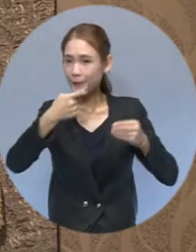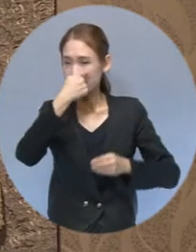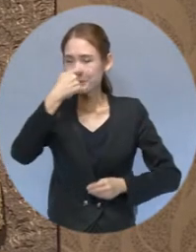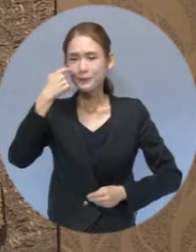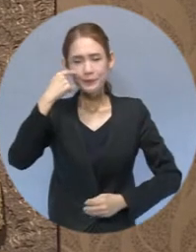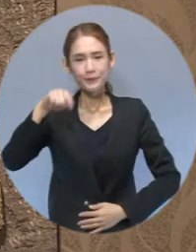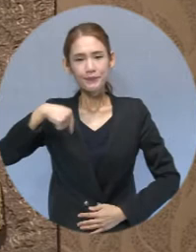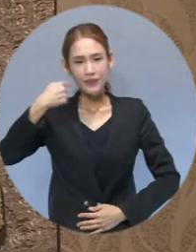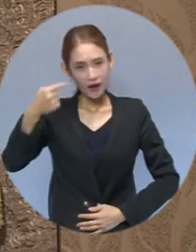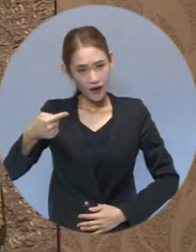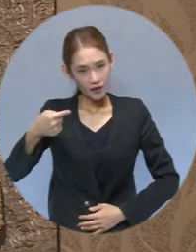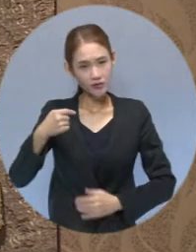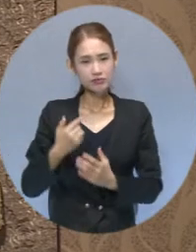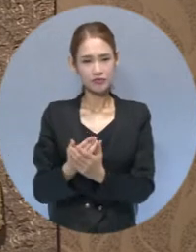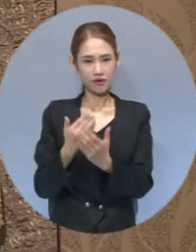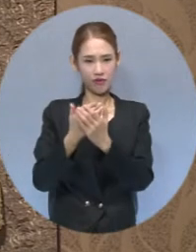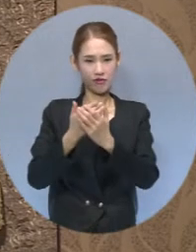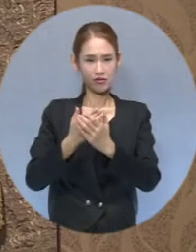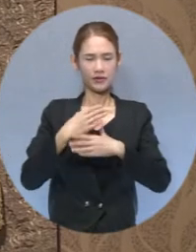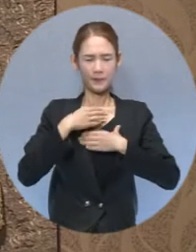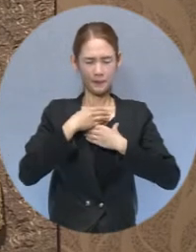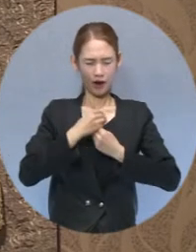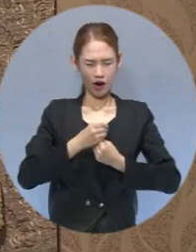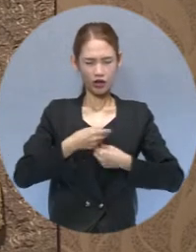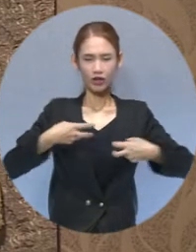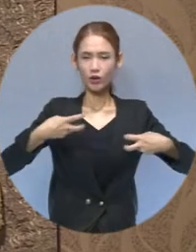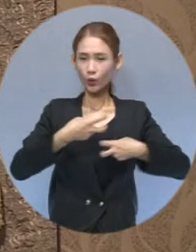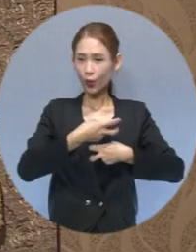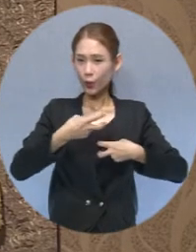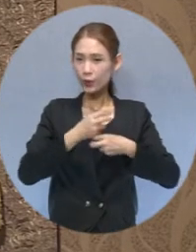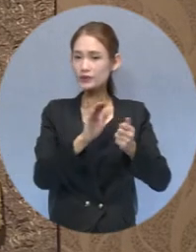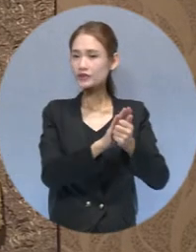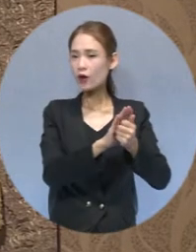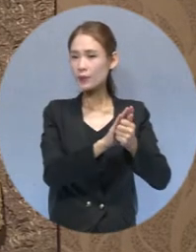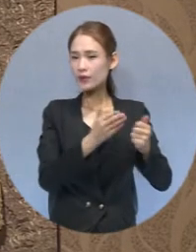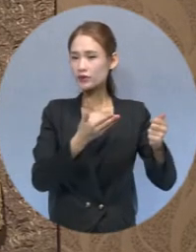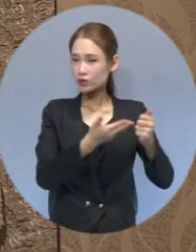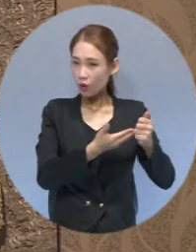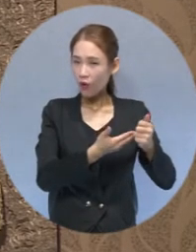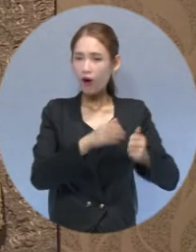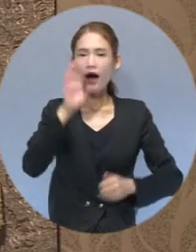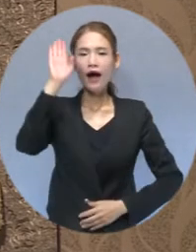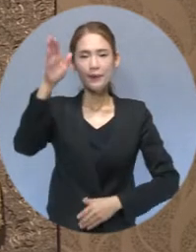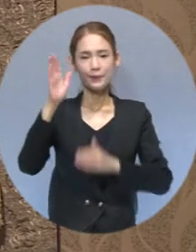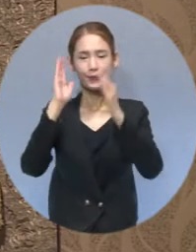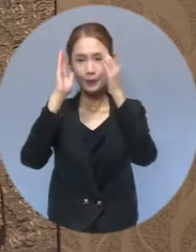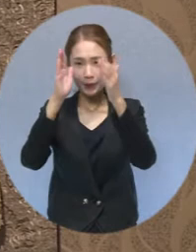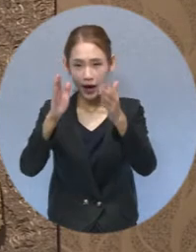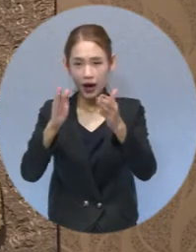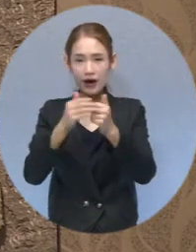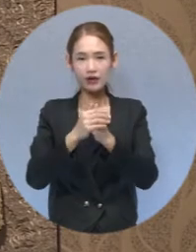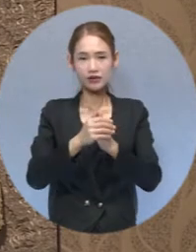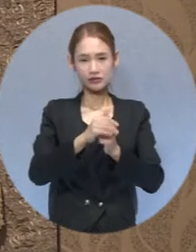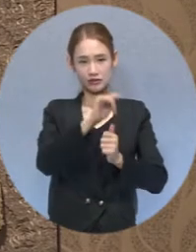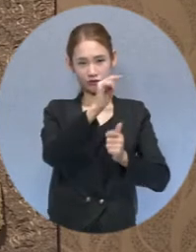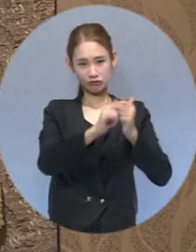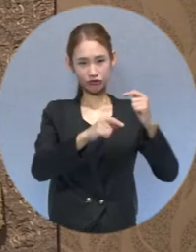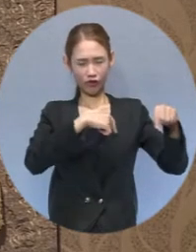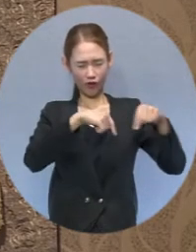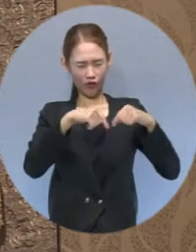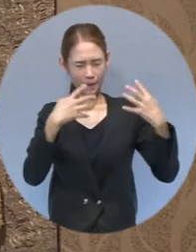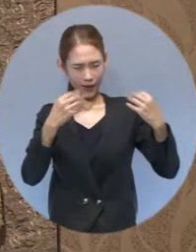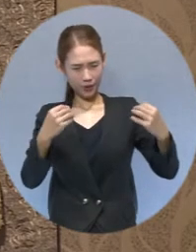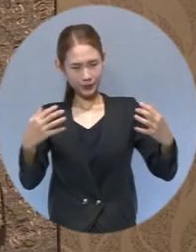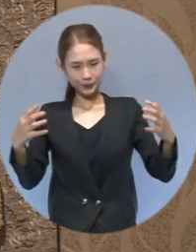상태에서 발달되는 교통 편리한 교통 서비스 제공 이것이 저희가 이제 가야 될 방향이고 그쪽으로 정책들이 많이 모아지고